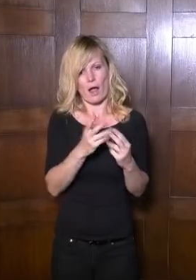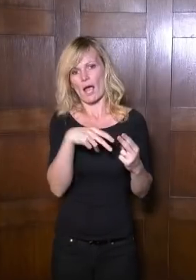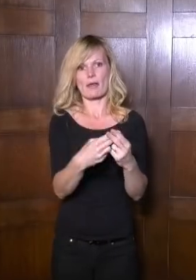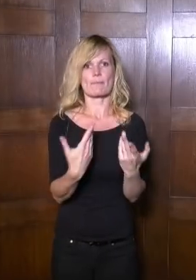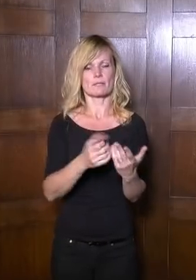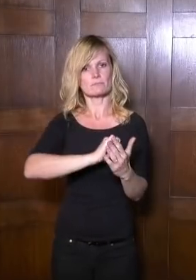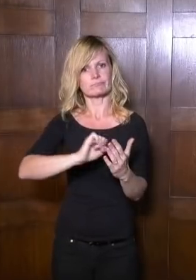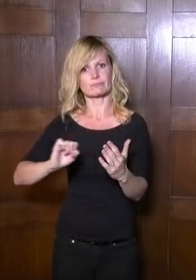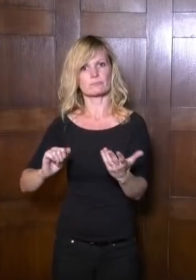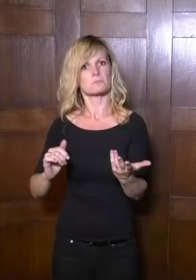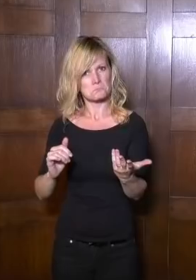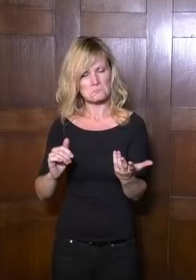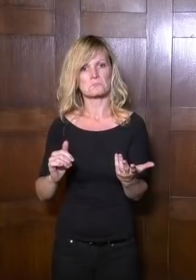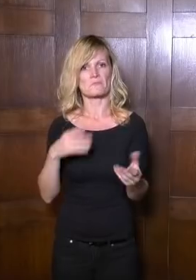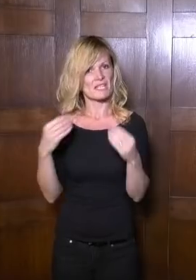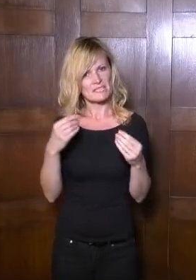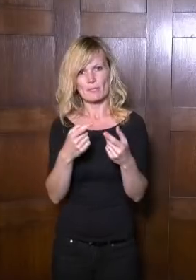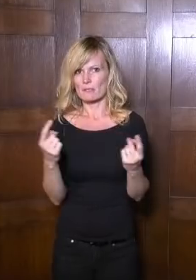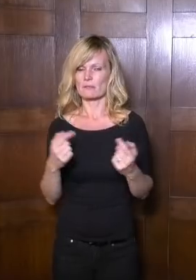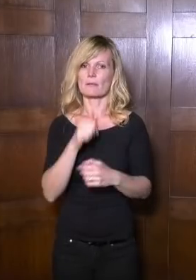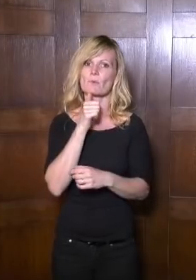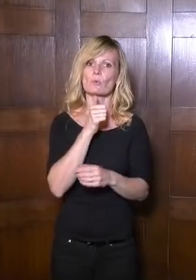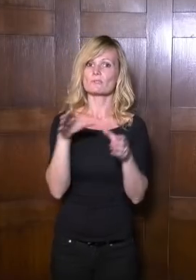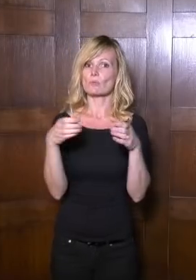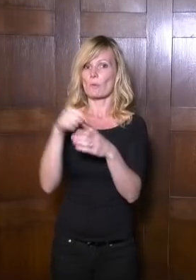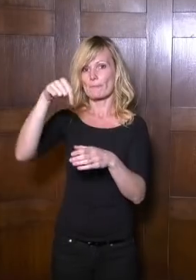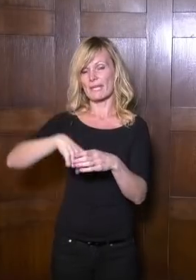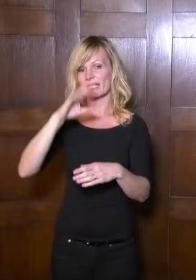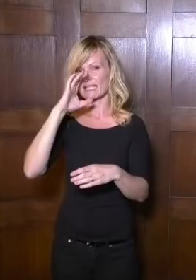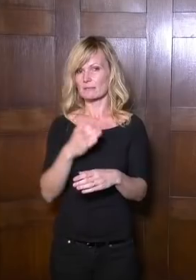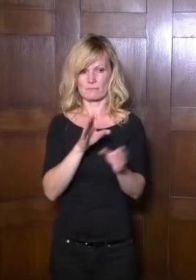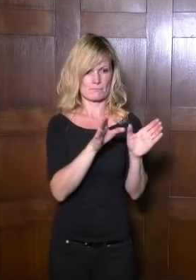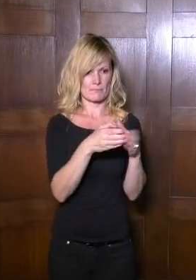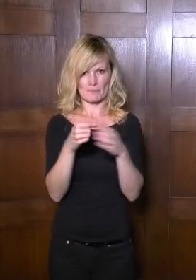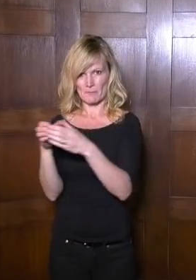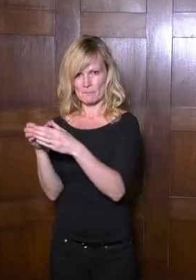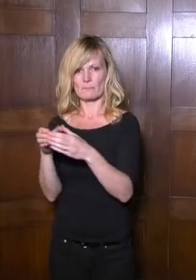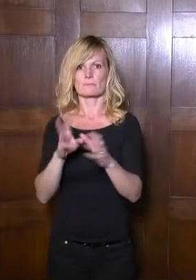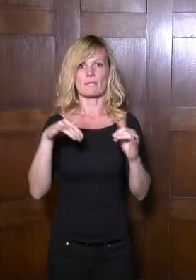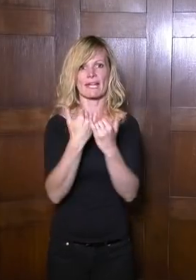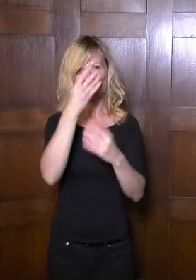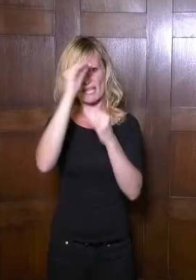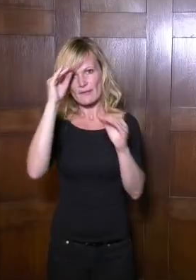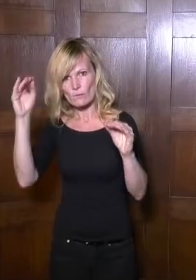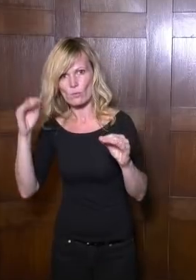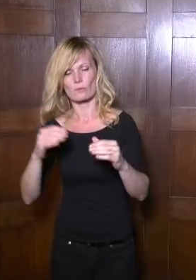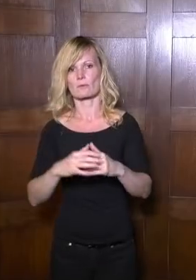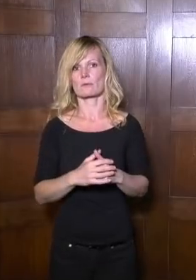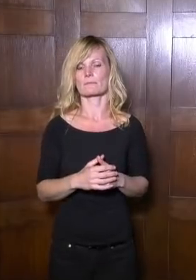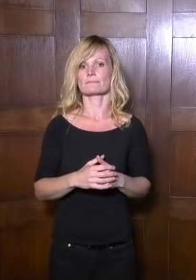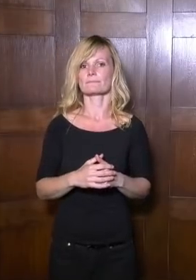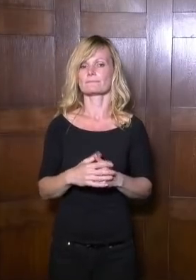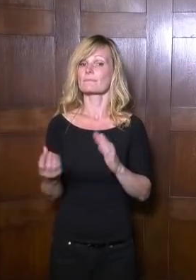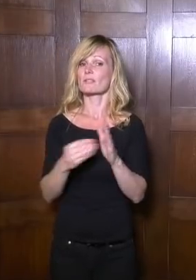einzustellen, die Berufsgruppen in den Kitas zu gliedern bzw. die Eltern zu informieren. Was ich